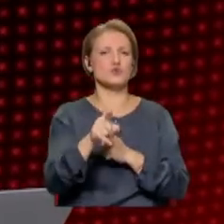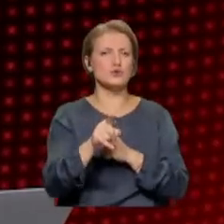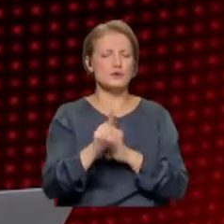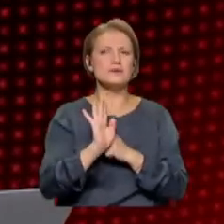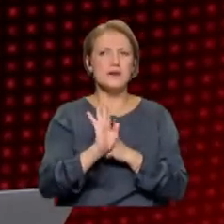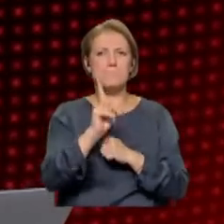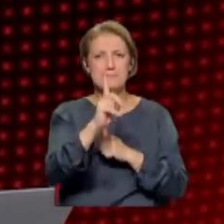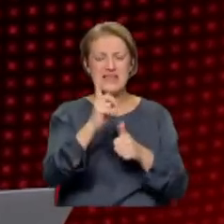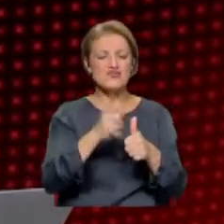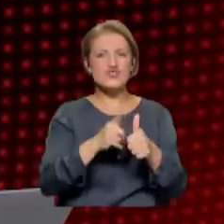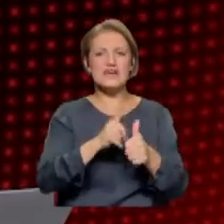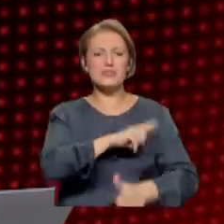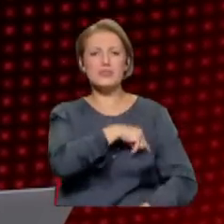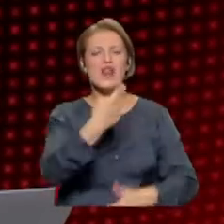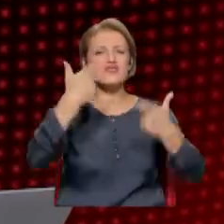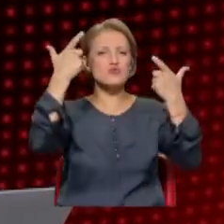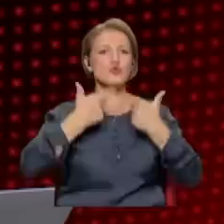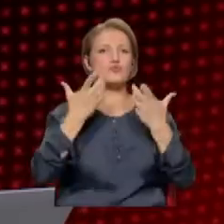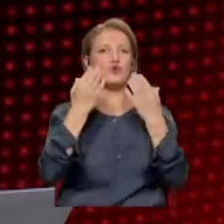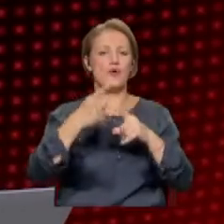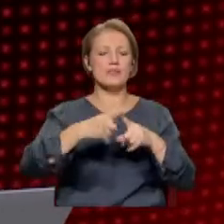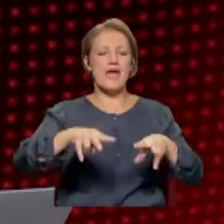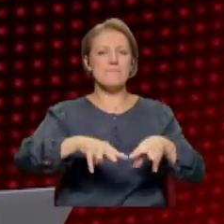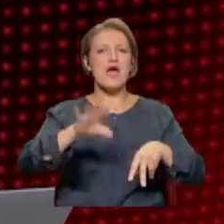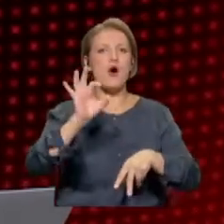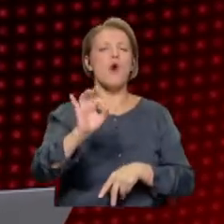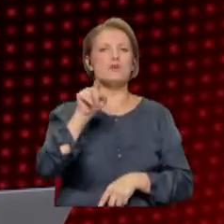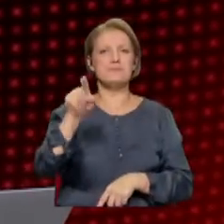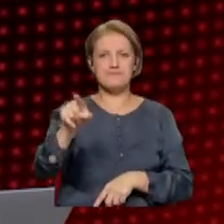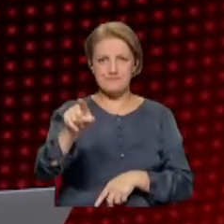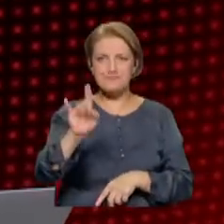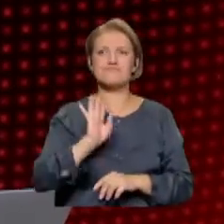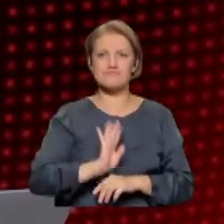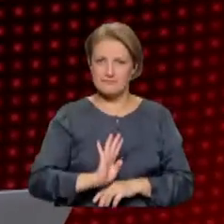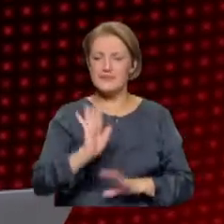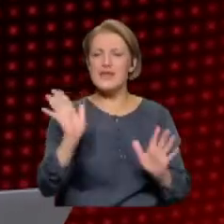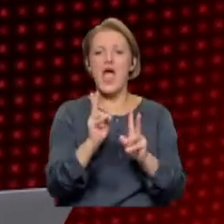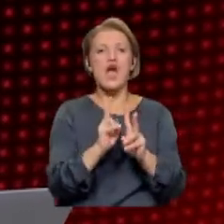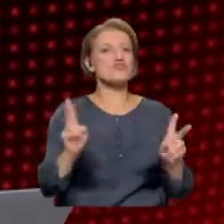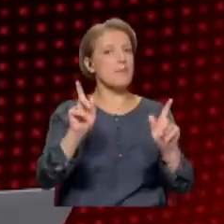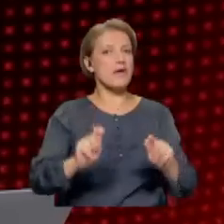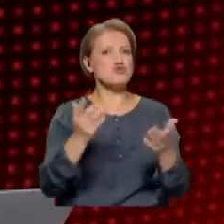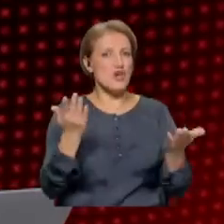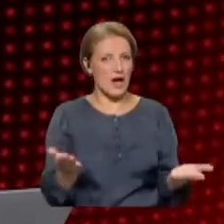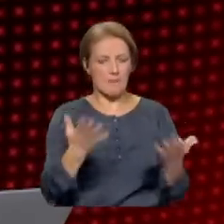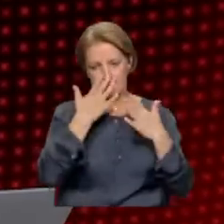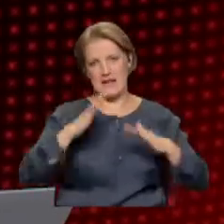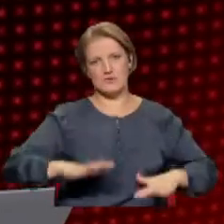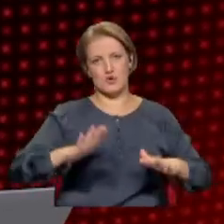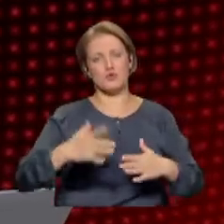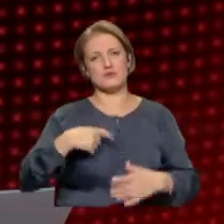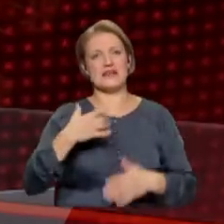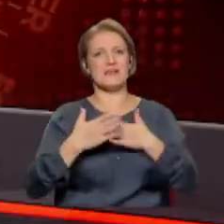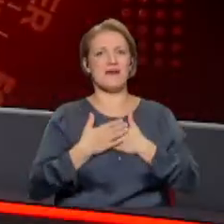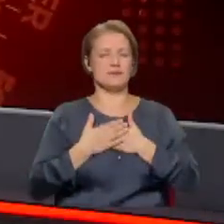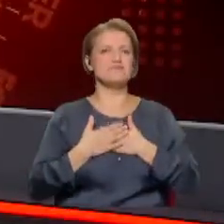işin. Birinci derecede sorumlu olan TMO, Toprak Mahsulleri Ofisi ne açıklama yapacak bekliyorum özellikle